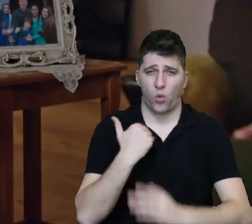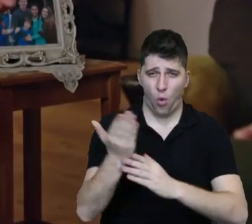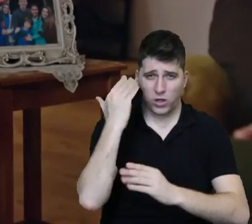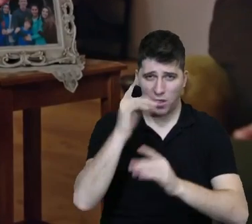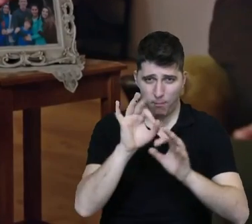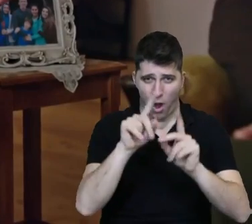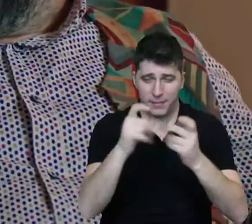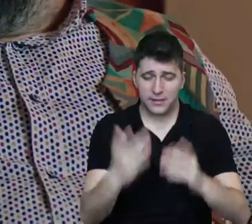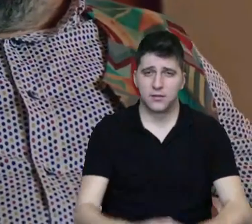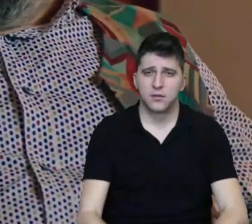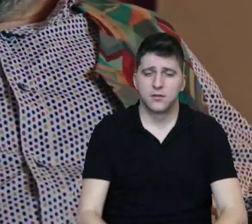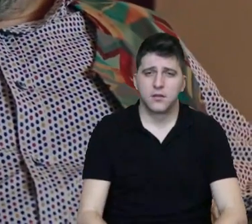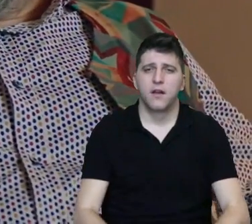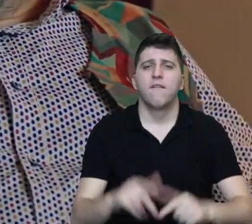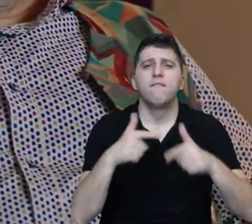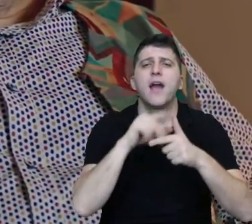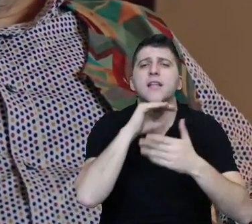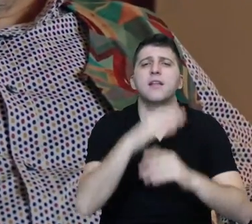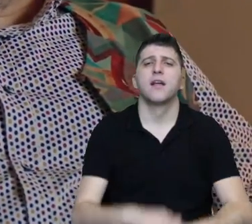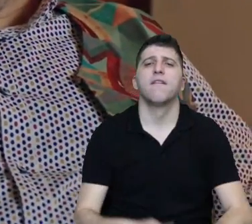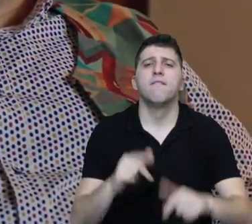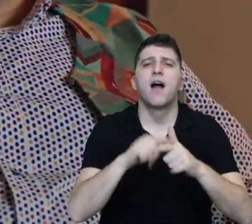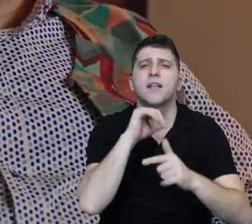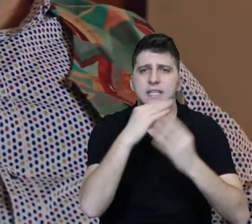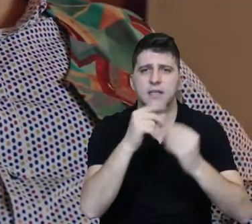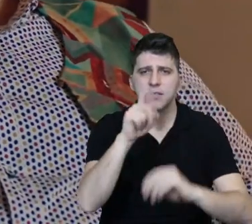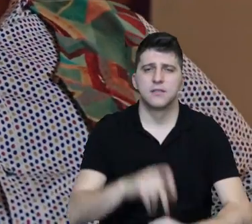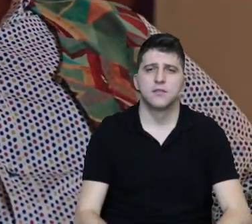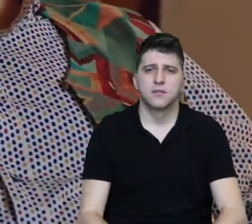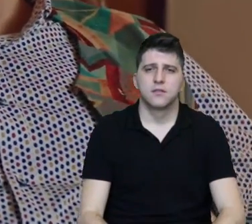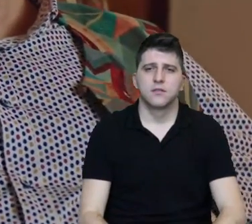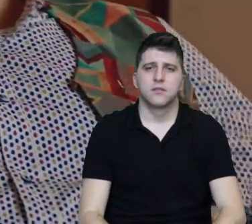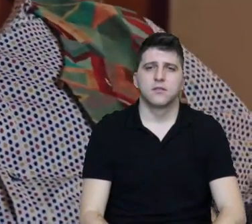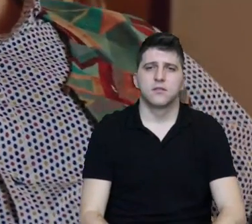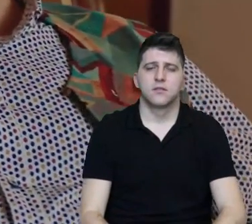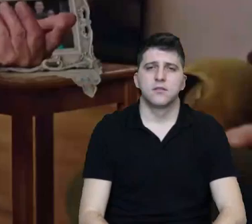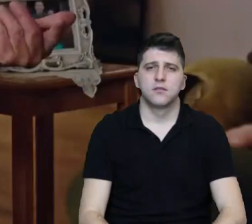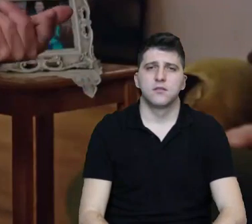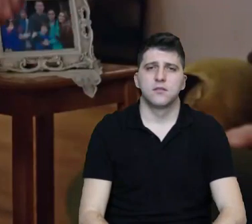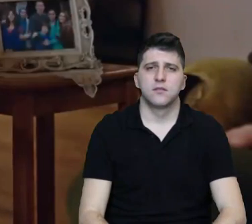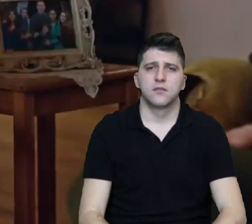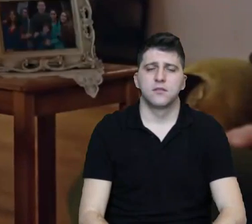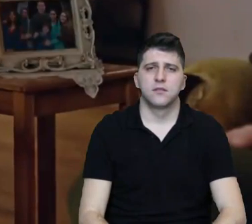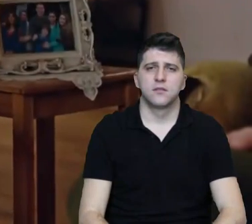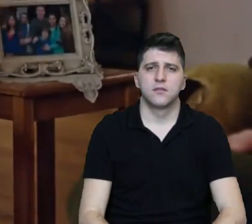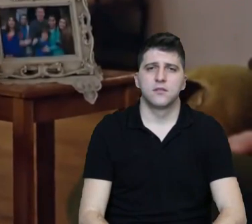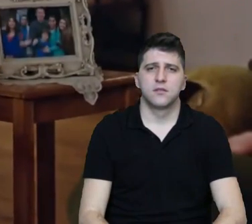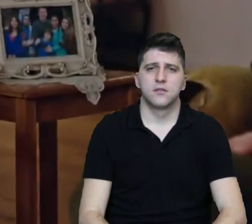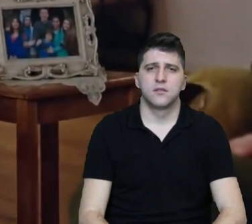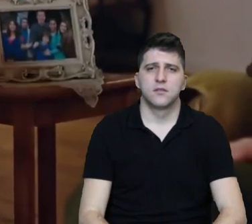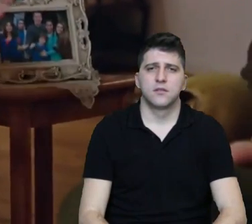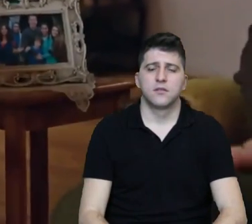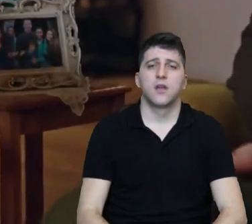zamanımızda böyle miydi? Faik dede, Faik dede iyi misin? Gözlerini devirerek işaret edince Faik kötüledi. Ay